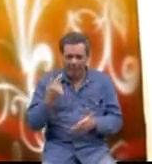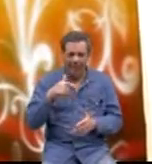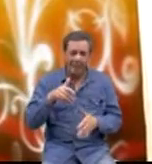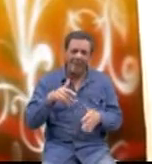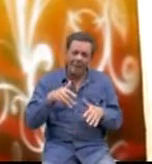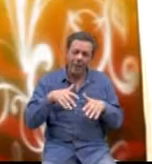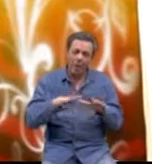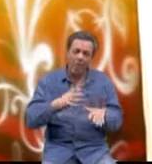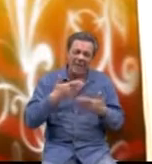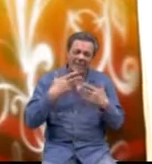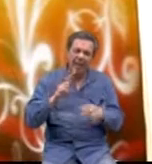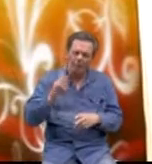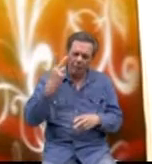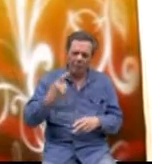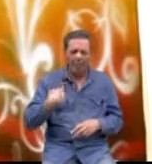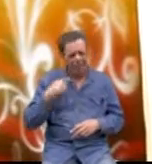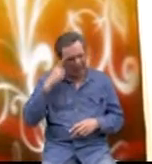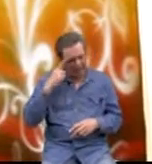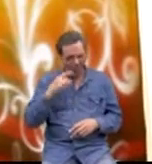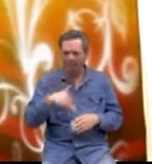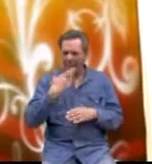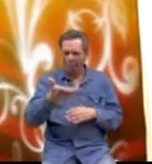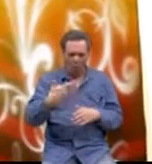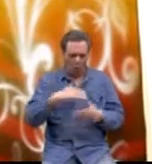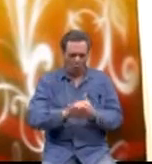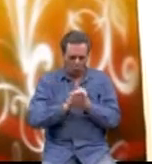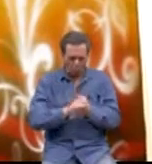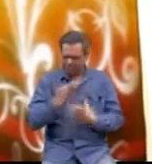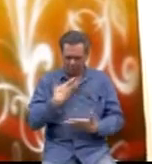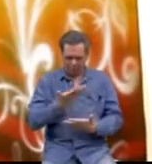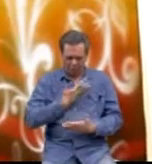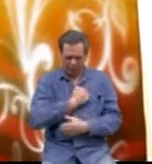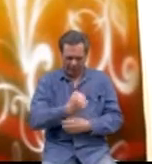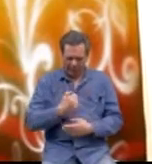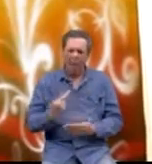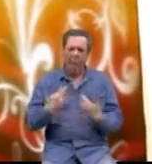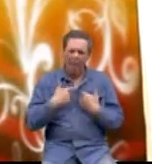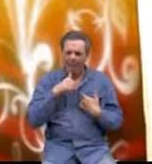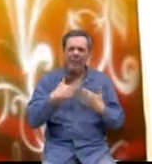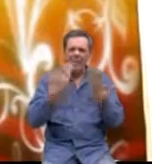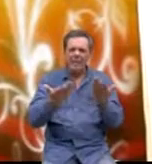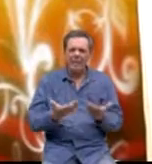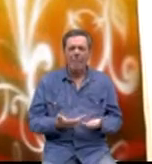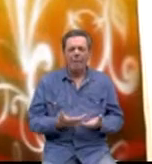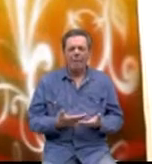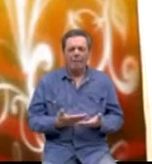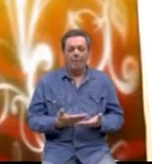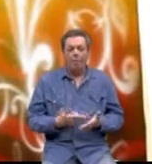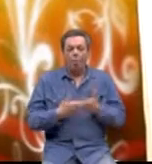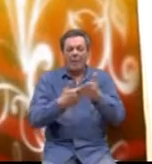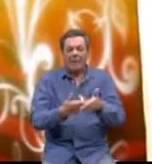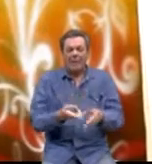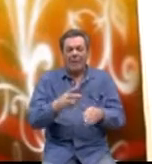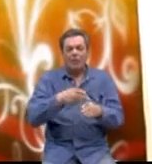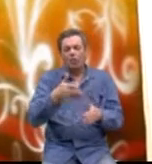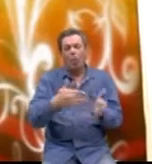slabo odazivaju. Pa se sada nadamo, kada, nakon ovog druženja, kada se ohrabre, da će i nama i njima jednostavno više ukazivati na ono što je